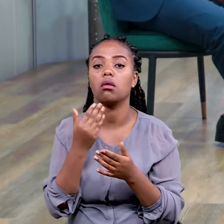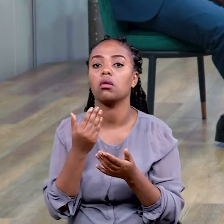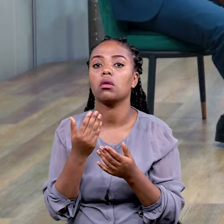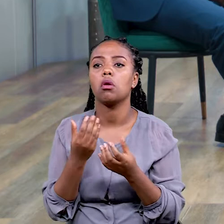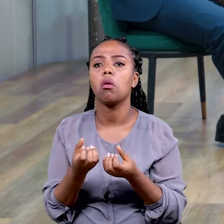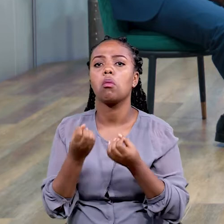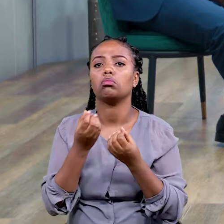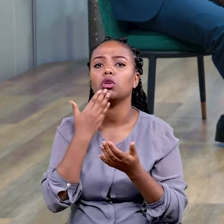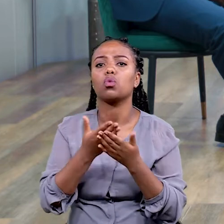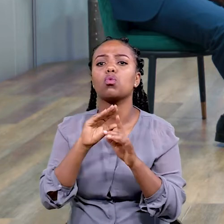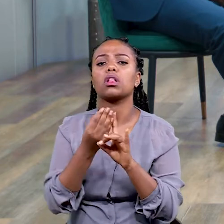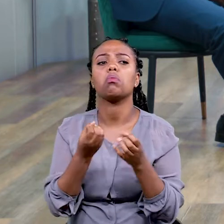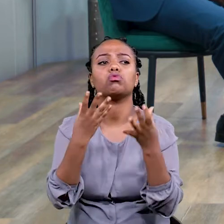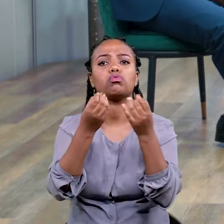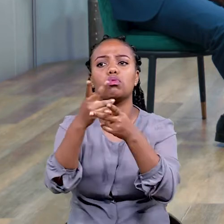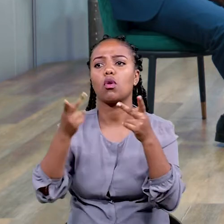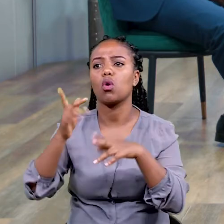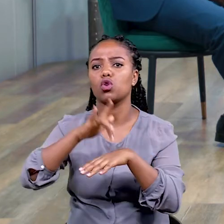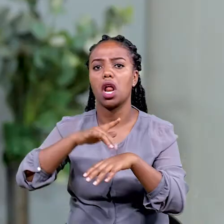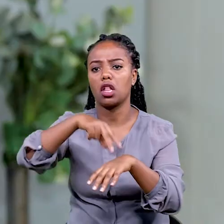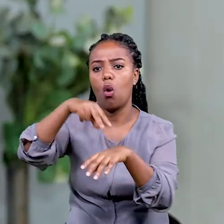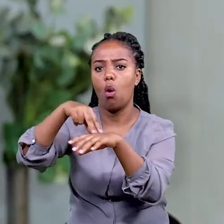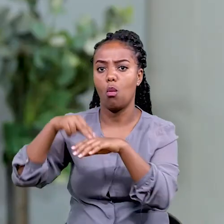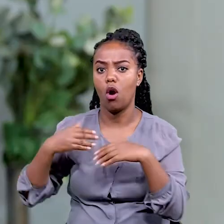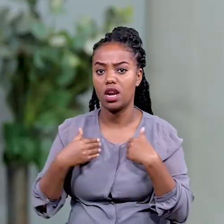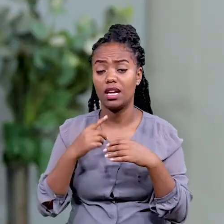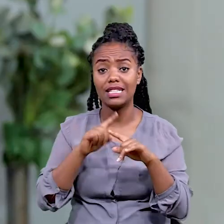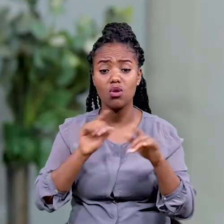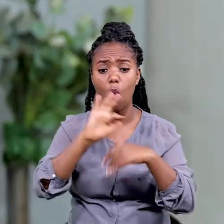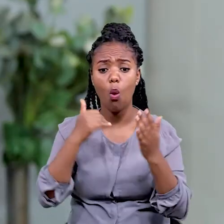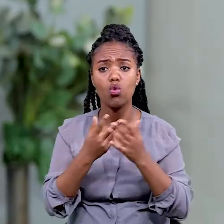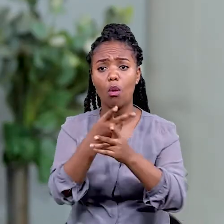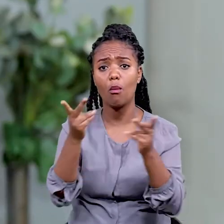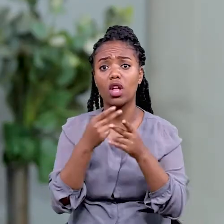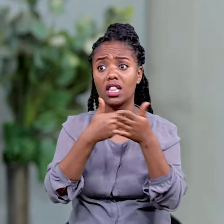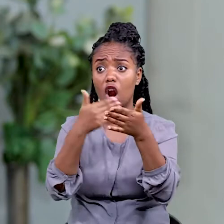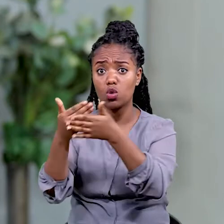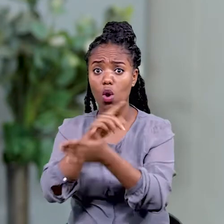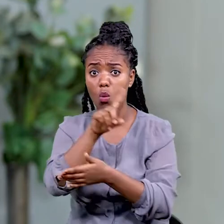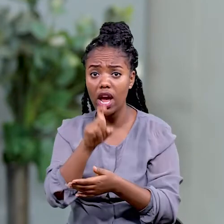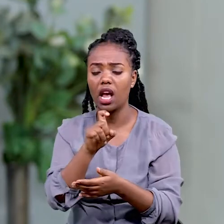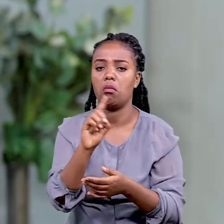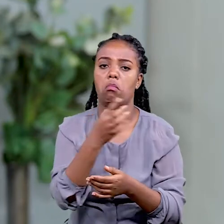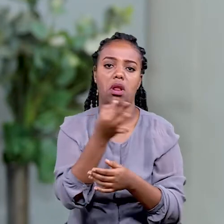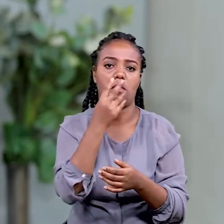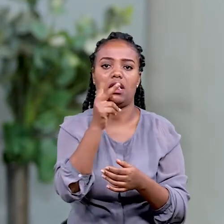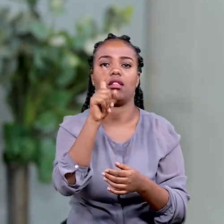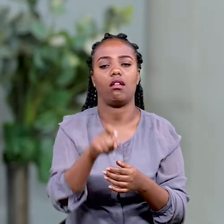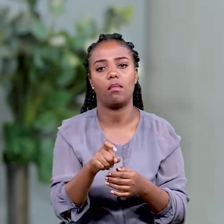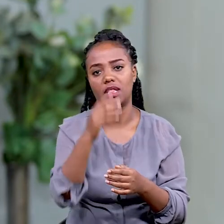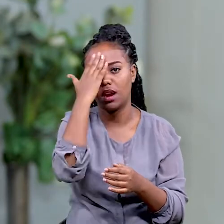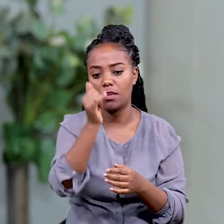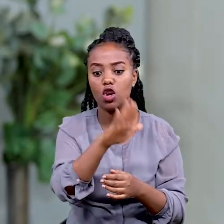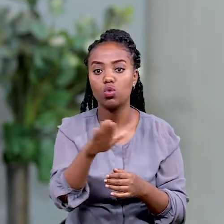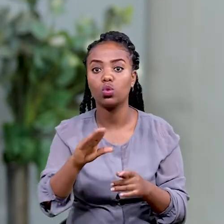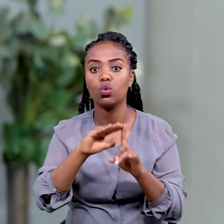ሁኔታ በርካታ ቦታዎች ላይ ተቋቁሟል። ነገር ግን ሁሉም ቦታ ተዳርሷል ወይ ከሆነ እሱ በደንብ መታየት አለበት። ለምን?